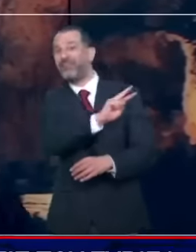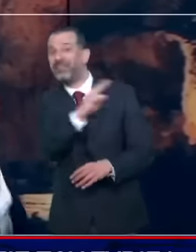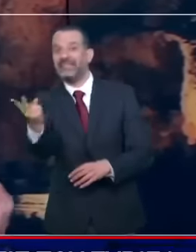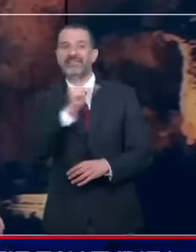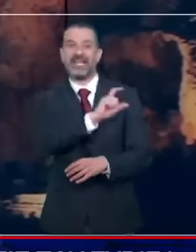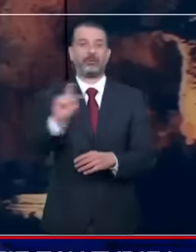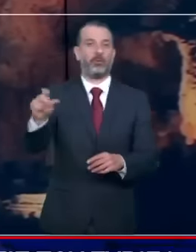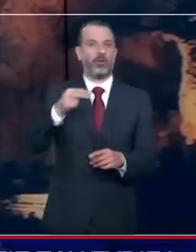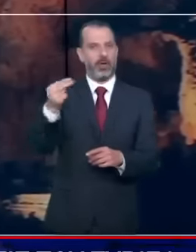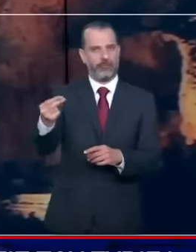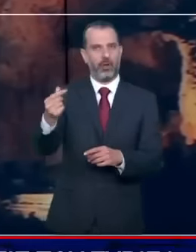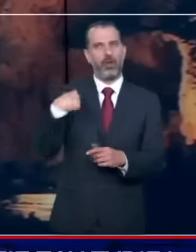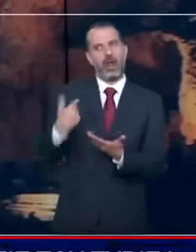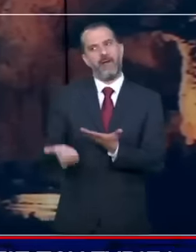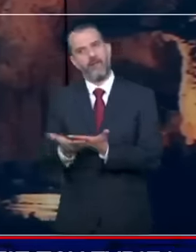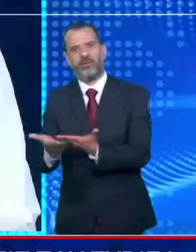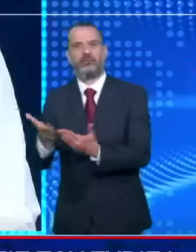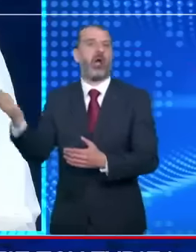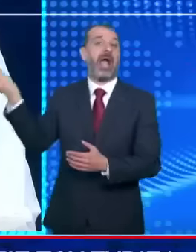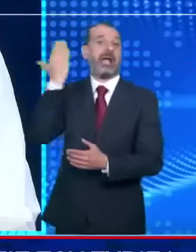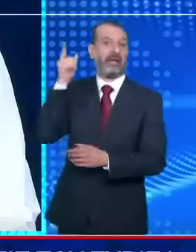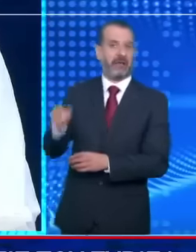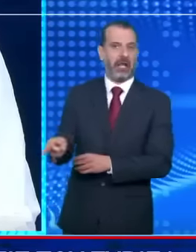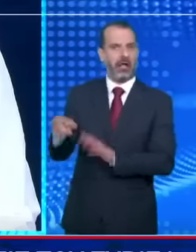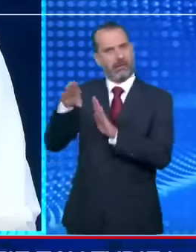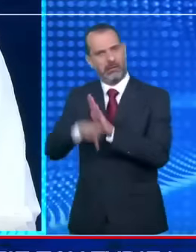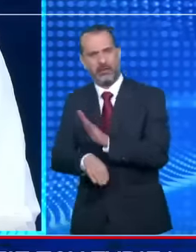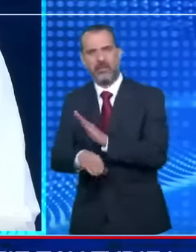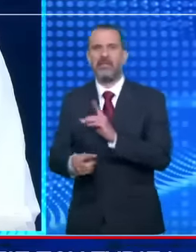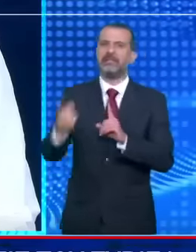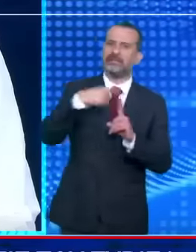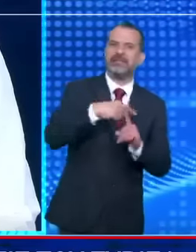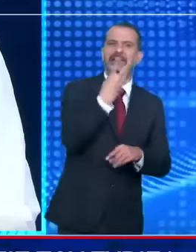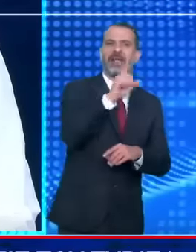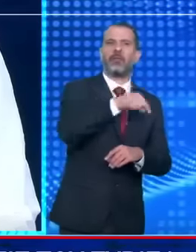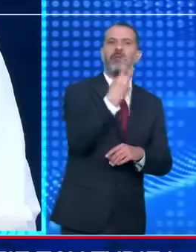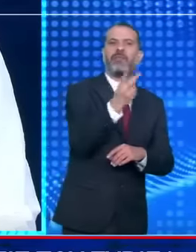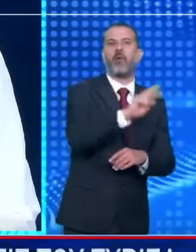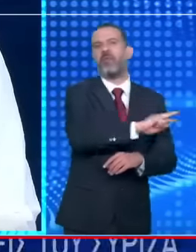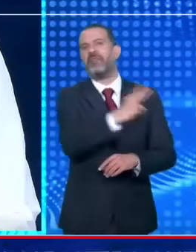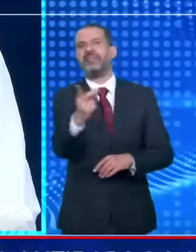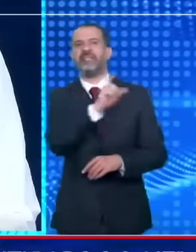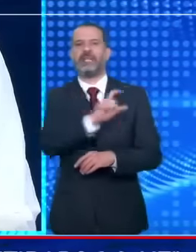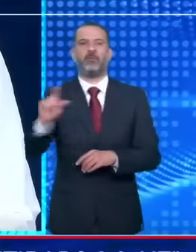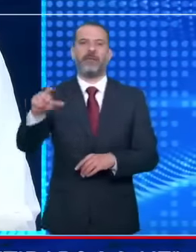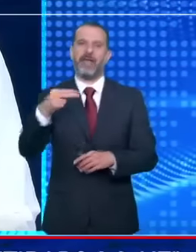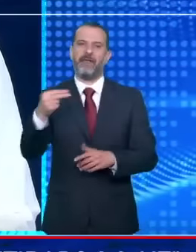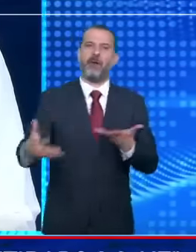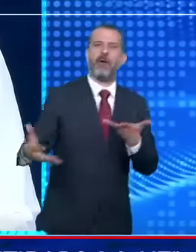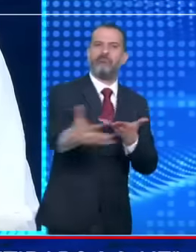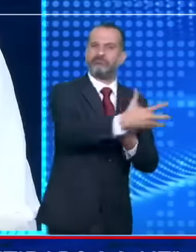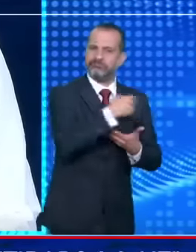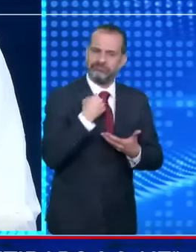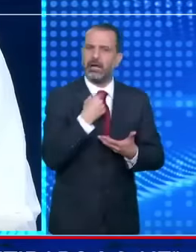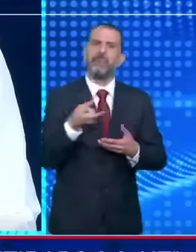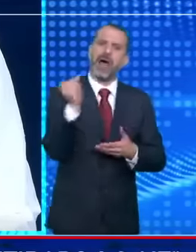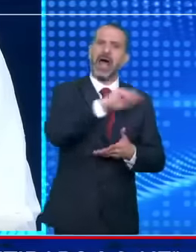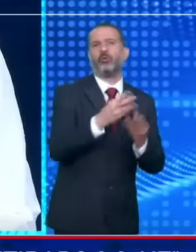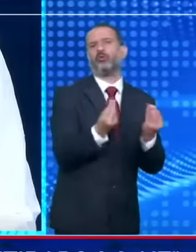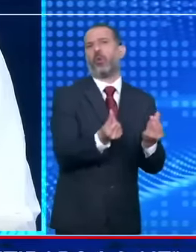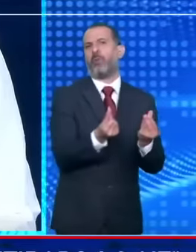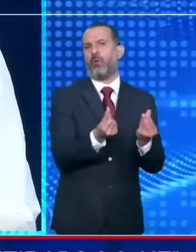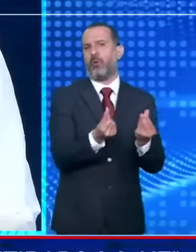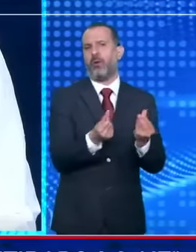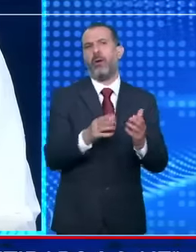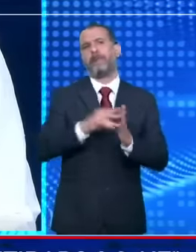η ανάσα που θέλουμε να δώσουμε στην ακρίβεια, και συγχρόνως είναι 3,2 δισεκατομμύρια τα έσοδα από τα αντίβαρα που έχουμε προτείνει, κυρίως